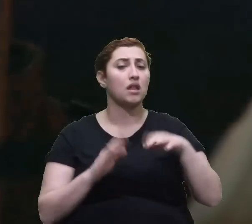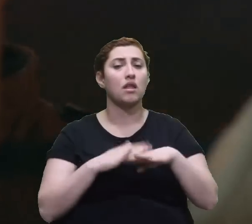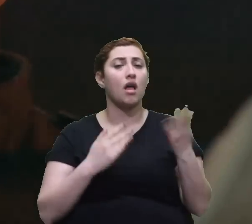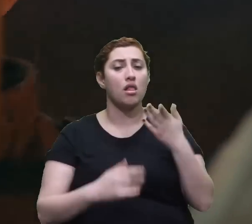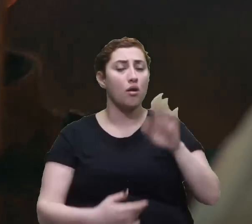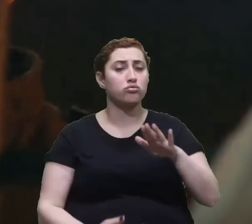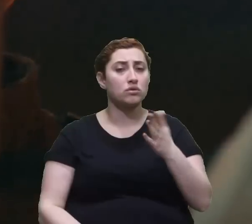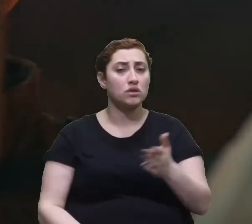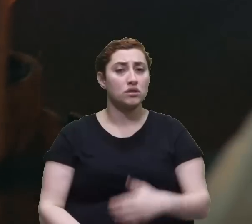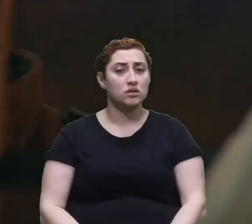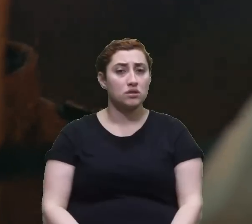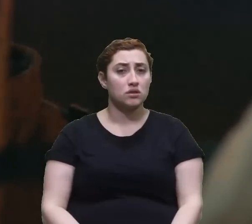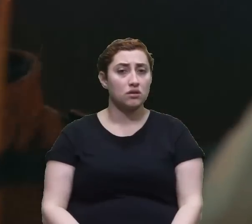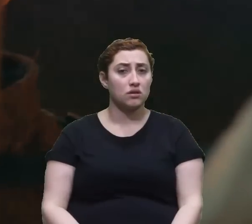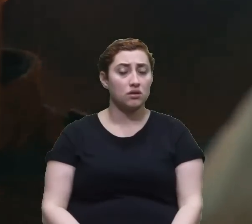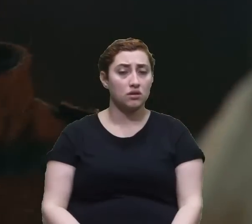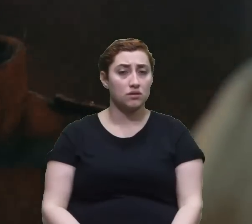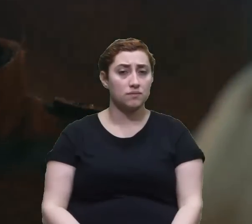hala buradasın?